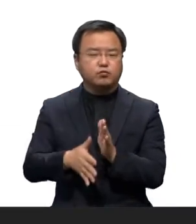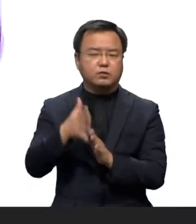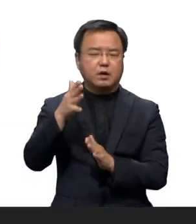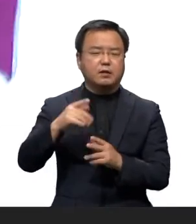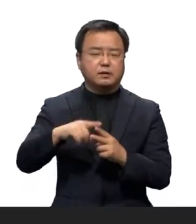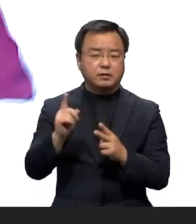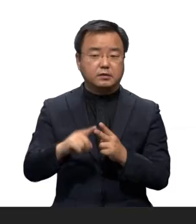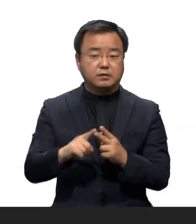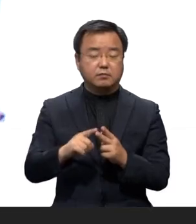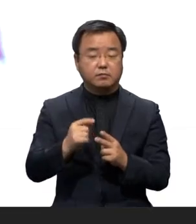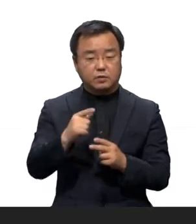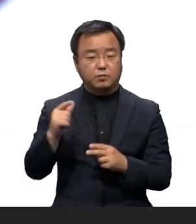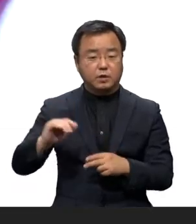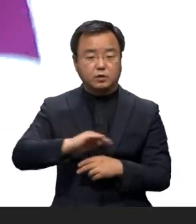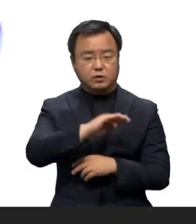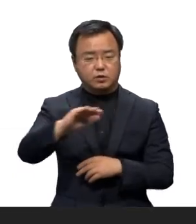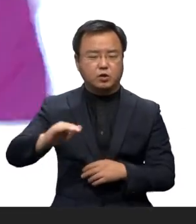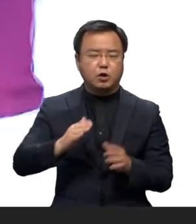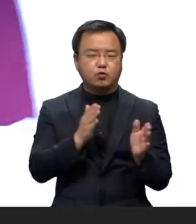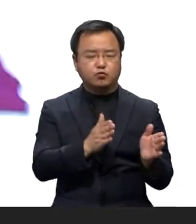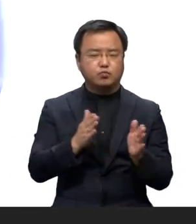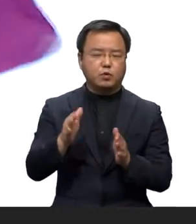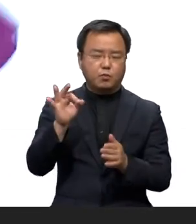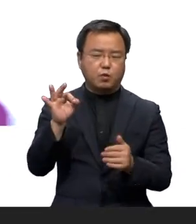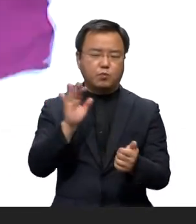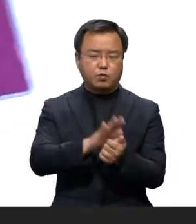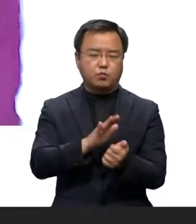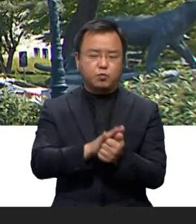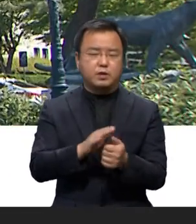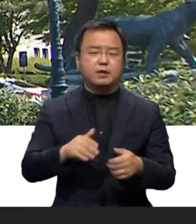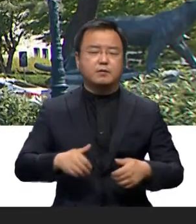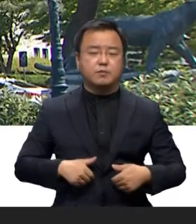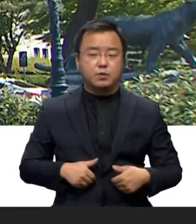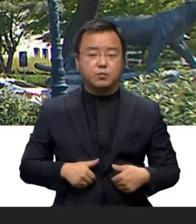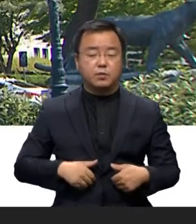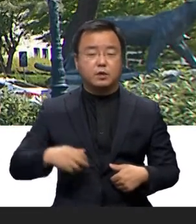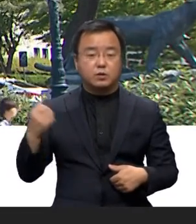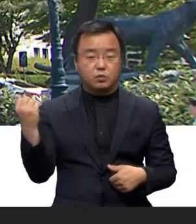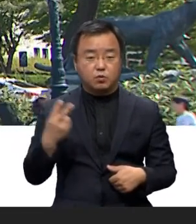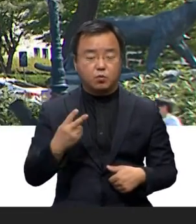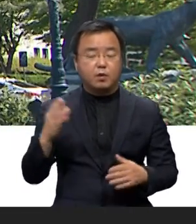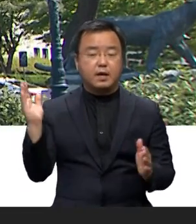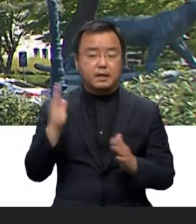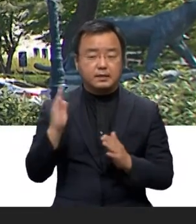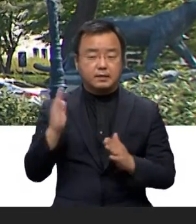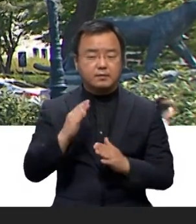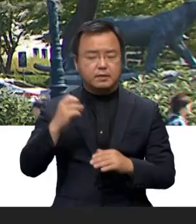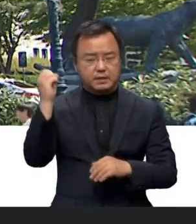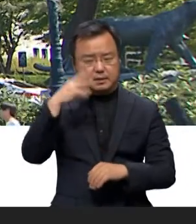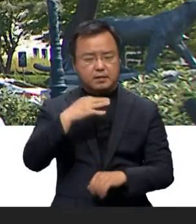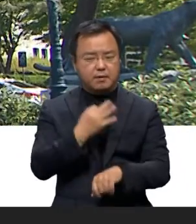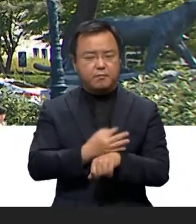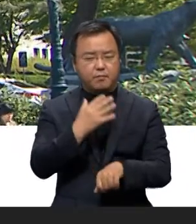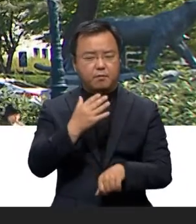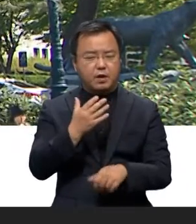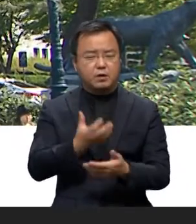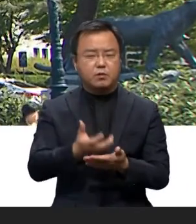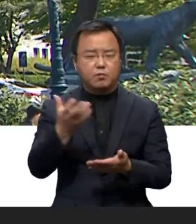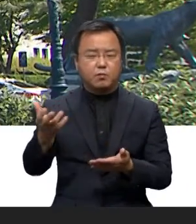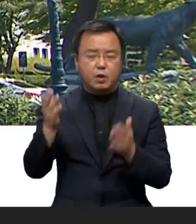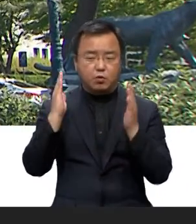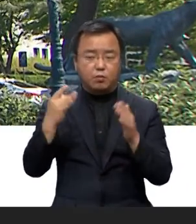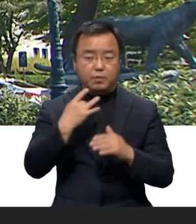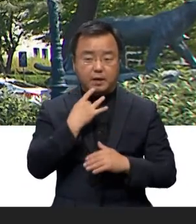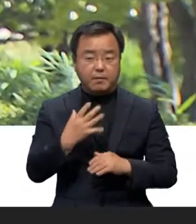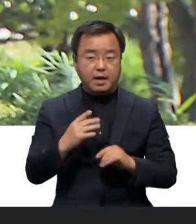경우도 저희가 준비해서 비용을 지원해야 한다고 생각을 합니다. 예. 또 학생들이 단순히 파견만 하는 게 아니라 한